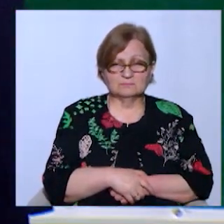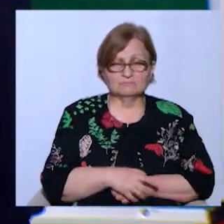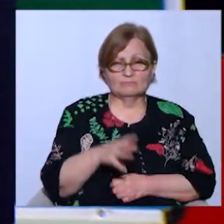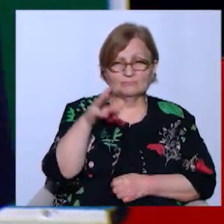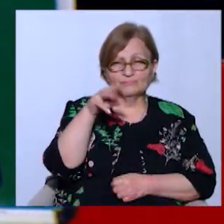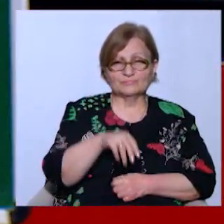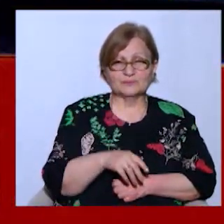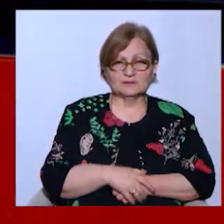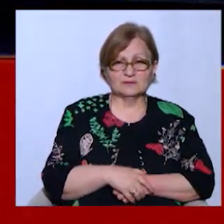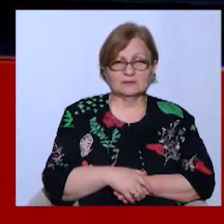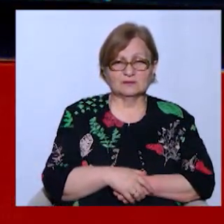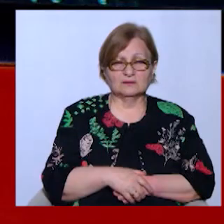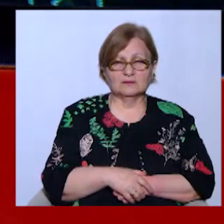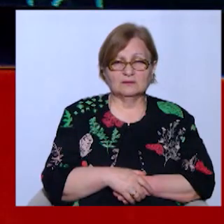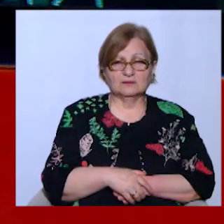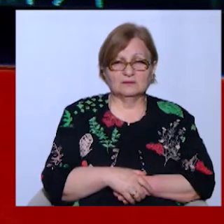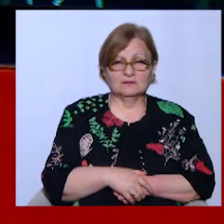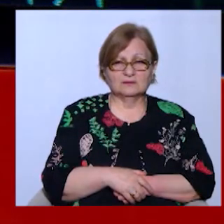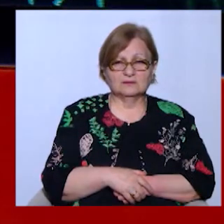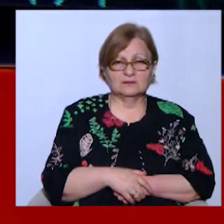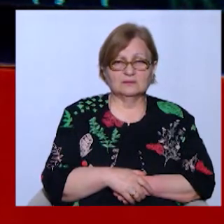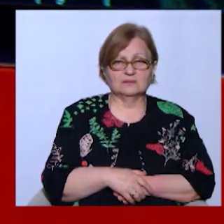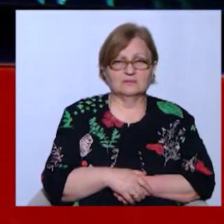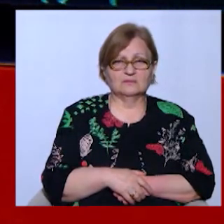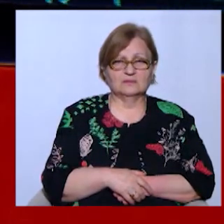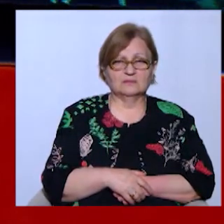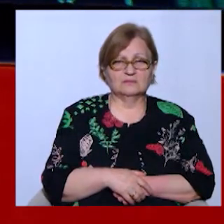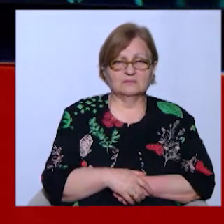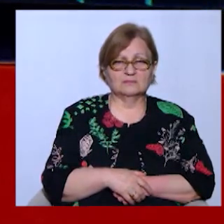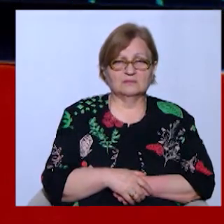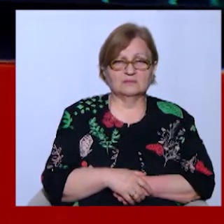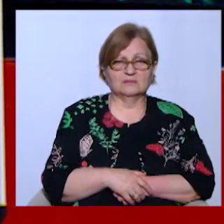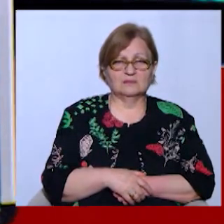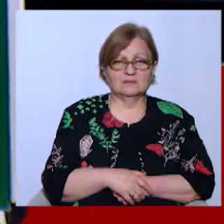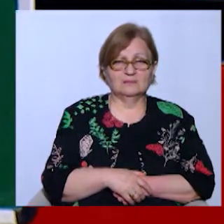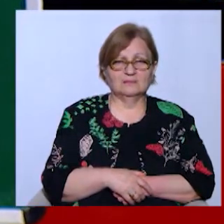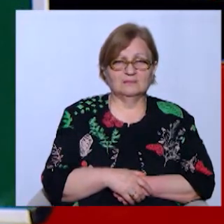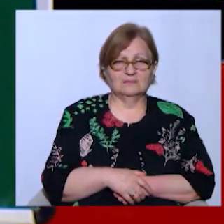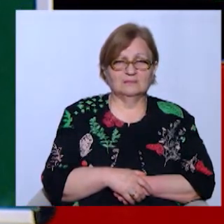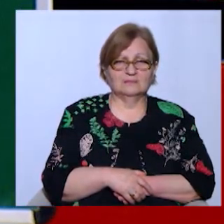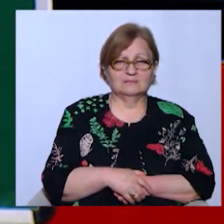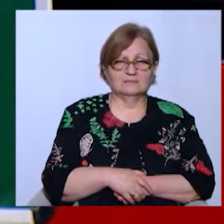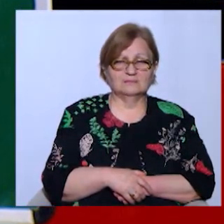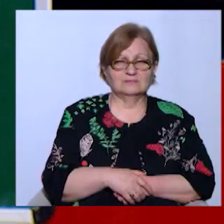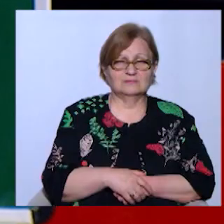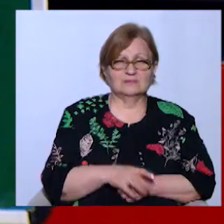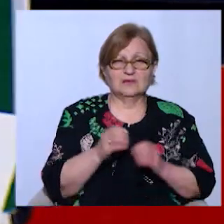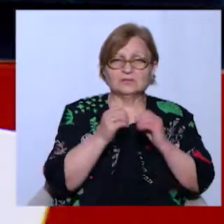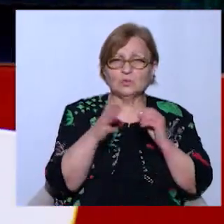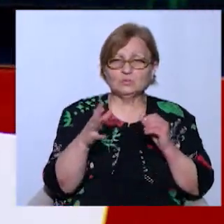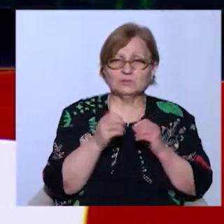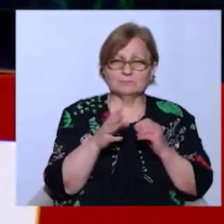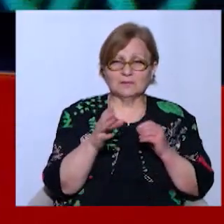ჩაეტია რამდენი კვადრატი ამ ჩემ იმაში? 1 2 3 4 5 6 7 8 9 10 11 12 13 14